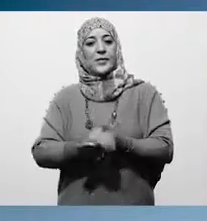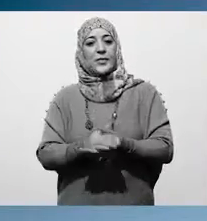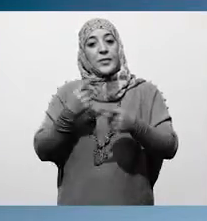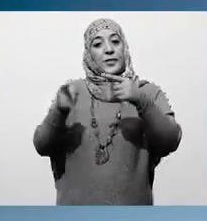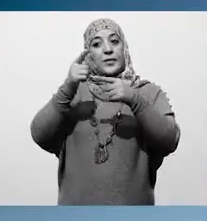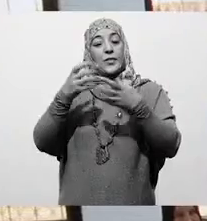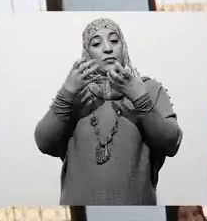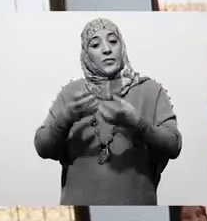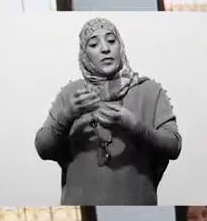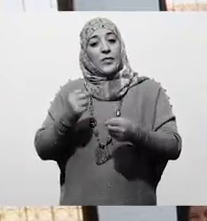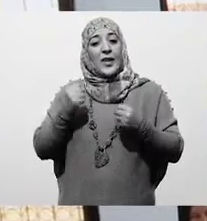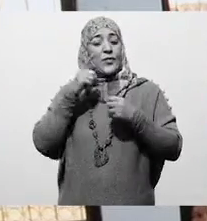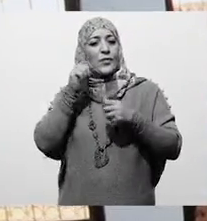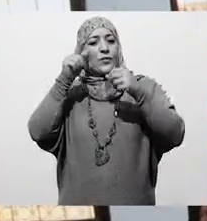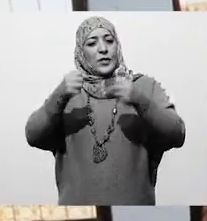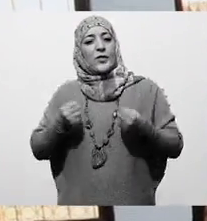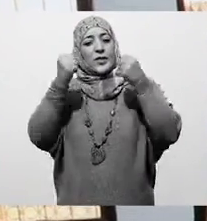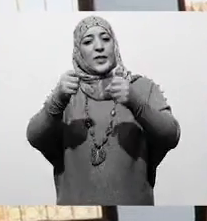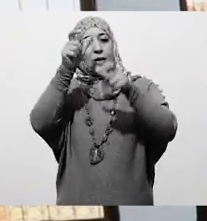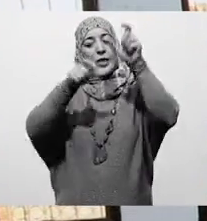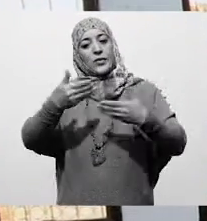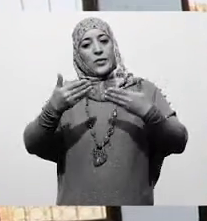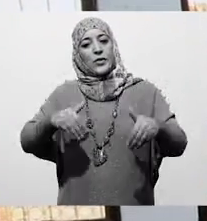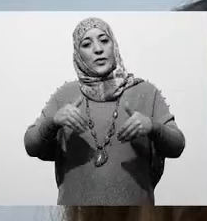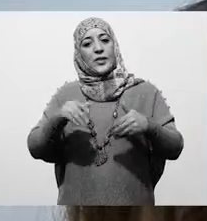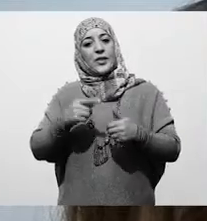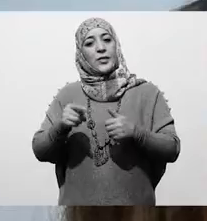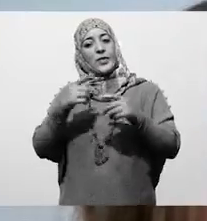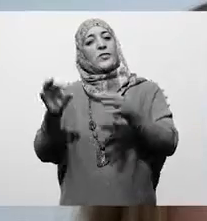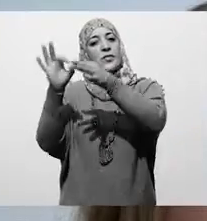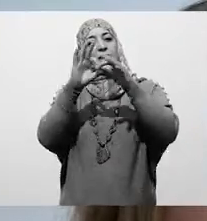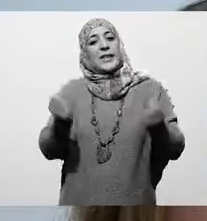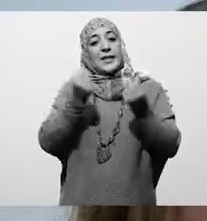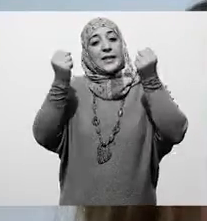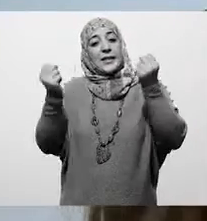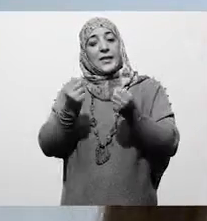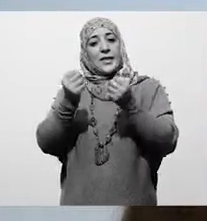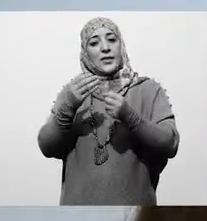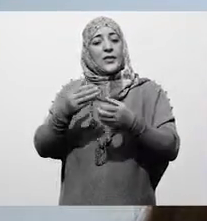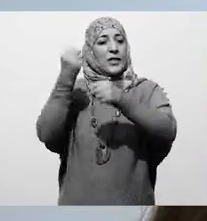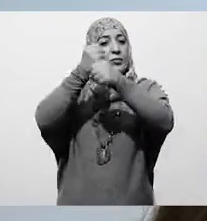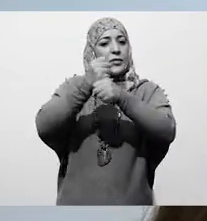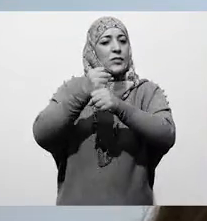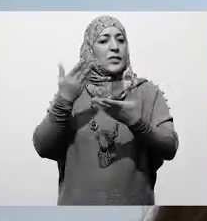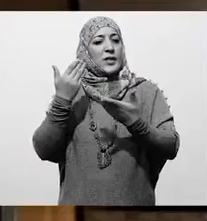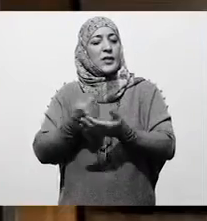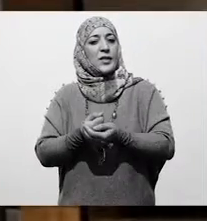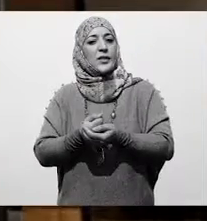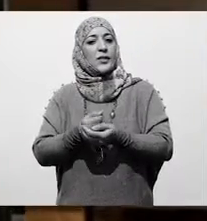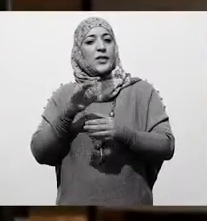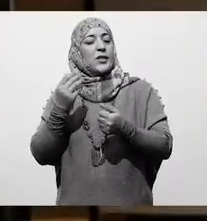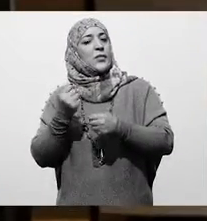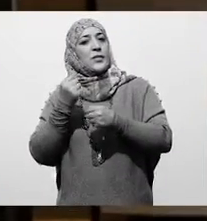Pour pouvoir renforcer les capacités des personnes handicapées, il y a un certain nombre d'activités qui a été mises en œuvre. La mise en œuvre